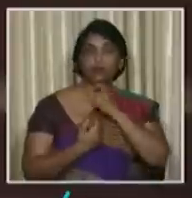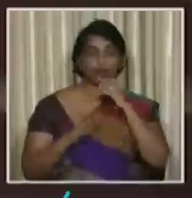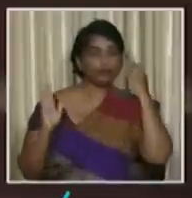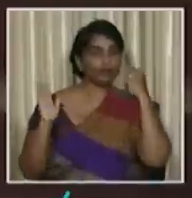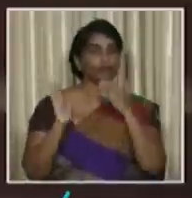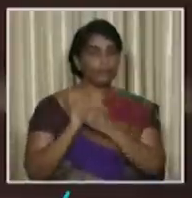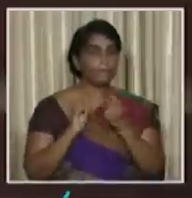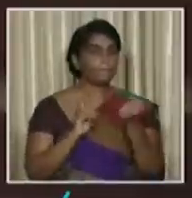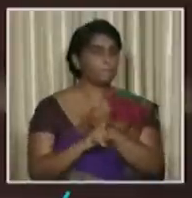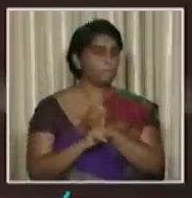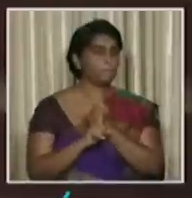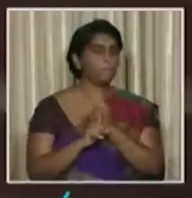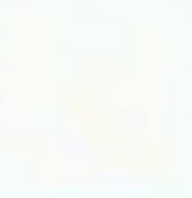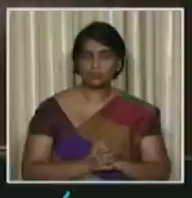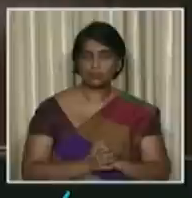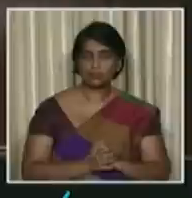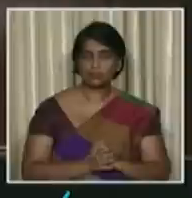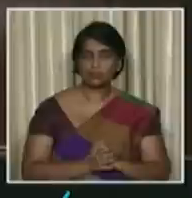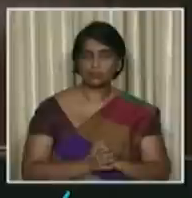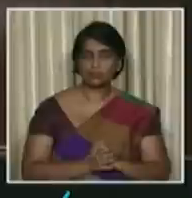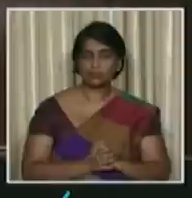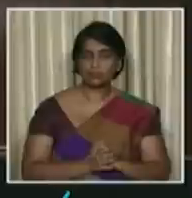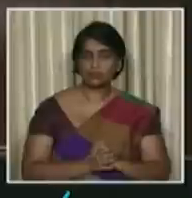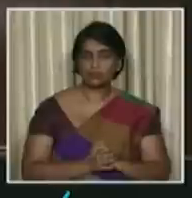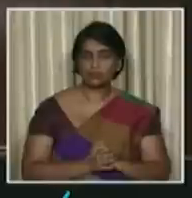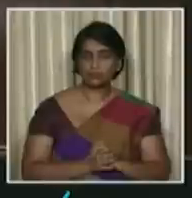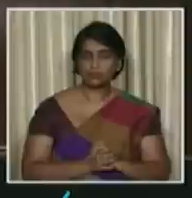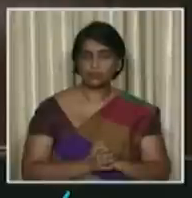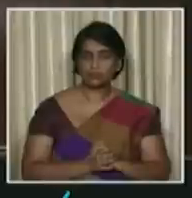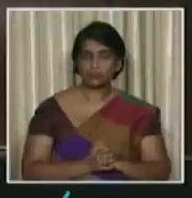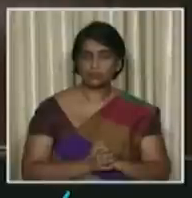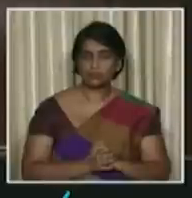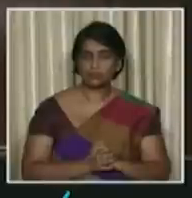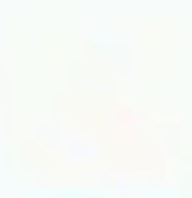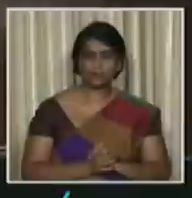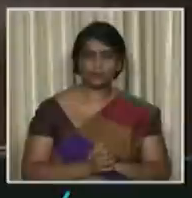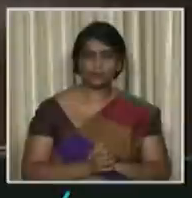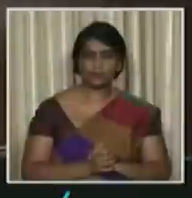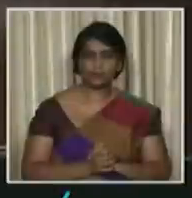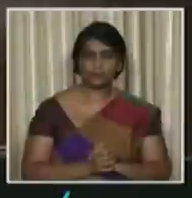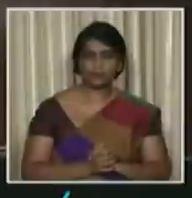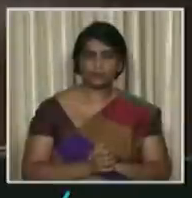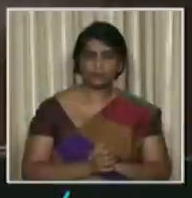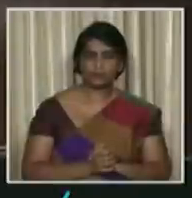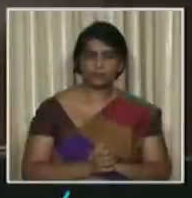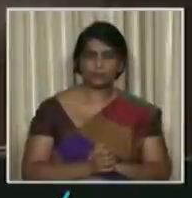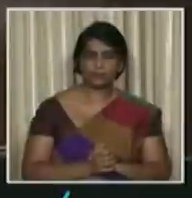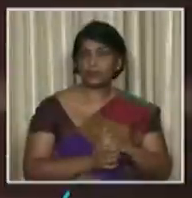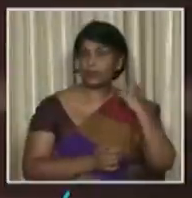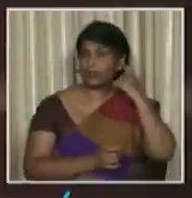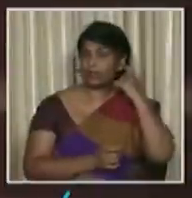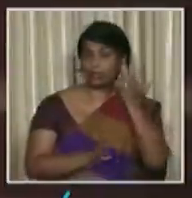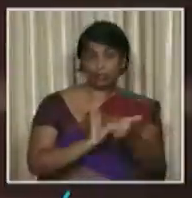සම්බන්ධයෙන් බලපෑම් සිද්ධ වෙන්න ඉඩකඩ තියෙනවා. මගේ පොයින්ට් ඔෆ් ඕඩර් එක උරේ නැද්ද කොහොමද ඔයගොල්ලෝ පොයින්ට් ඔෆ් ඕඩර් එක නගන්නේ? අතට එරෙහිව ද්‍රෝහිකම් කරන්නේ